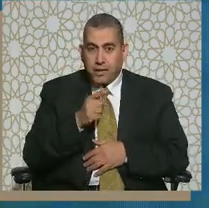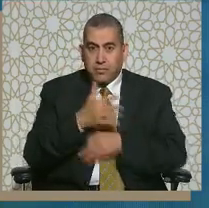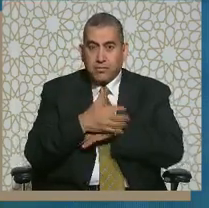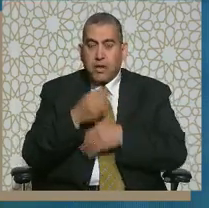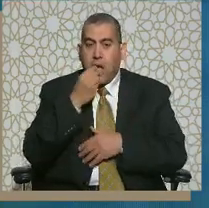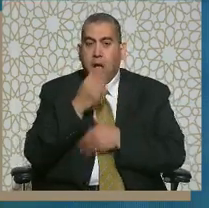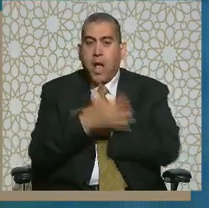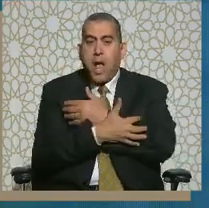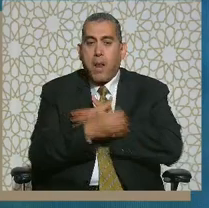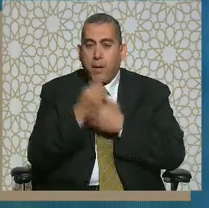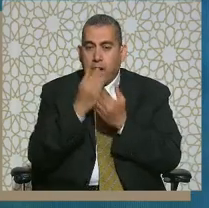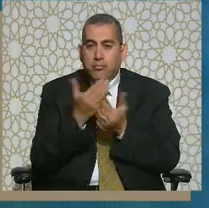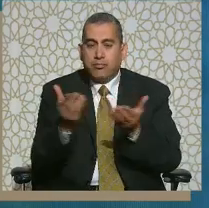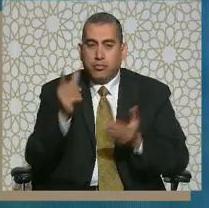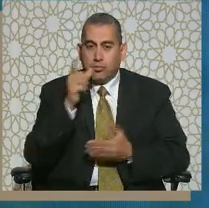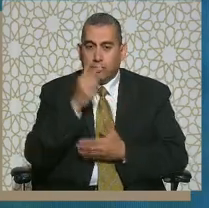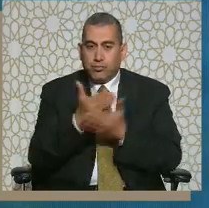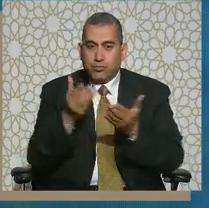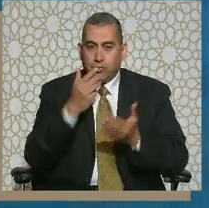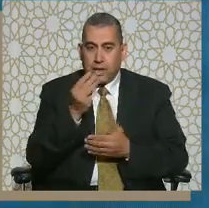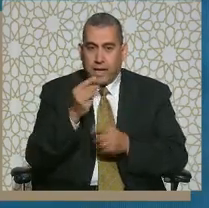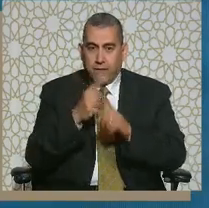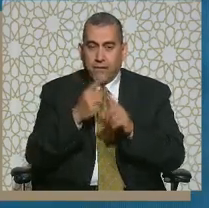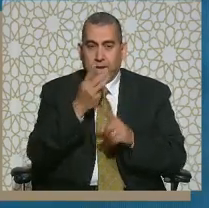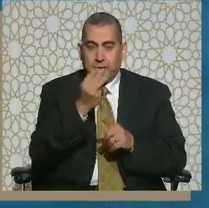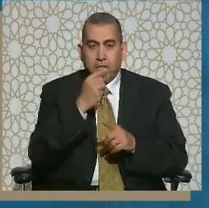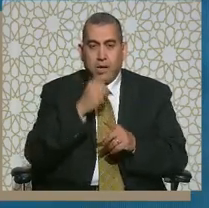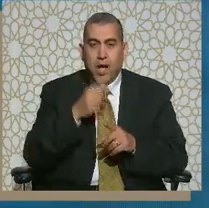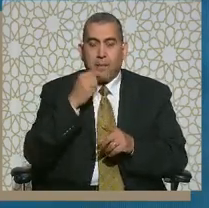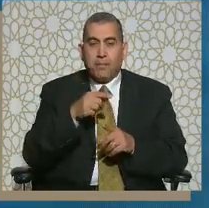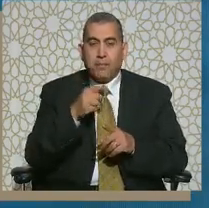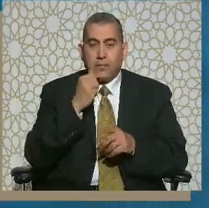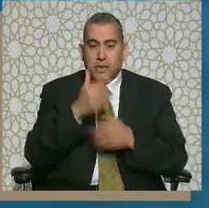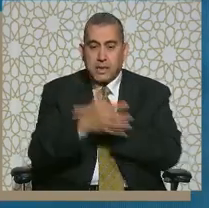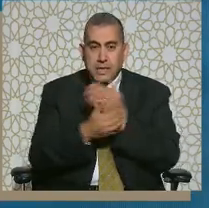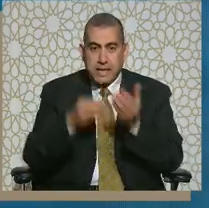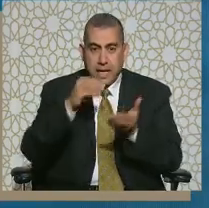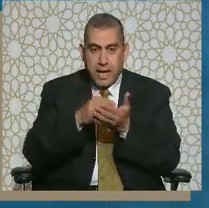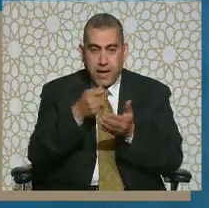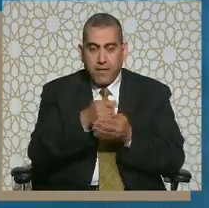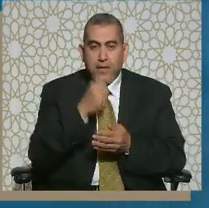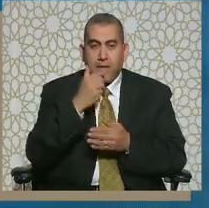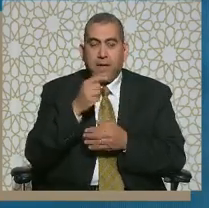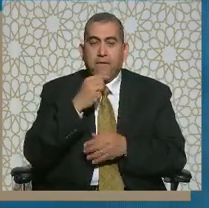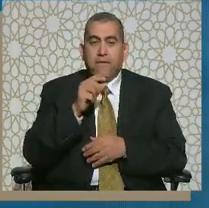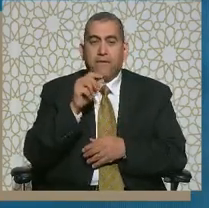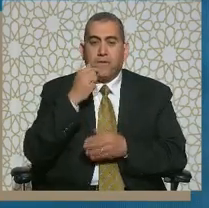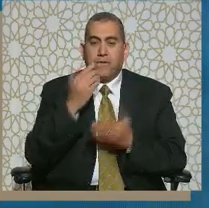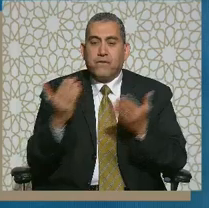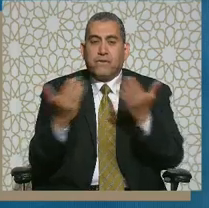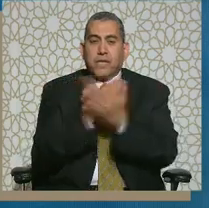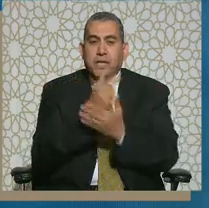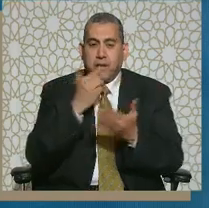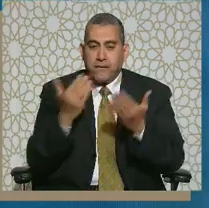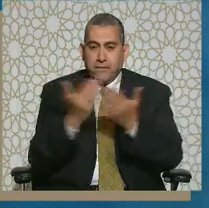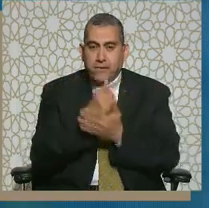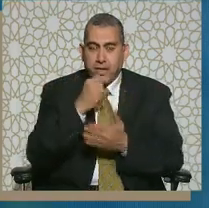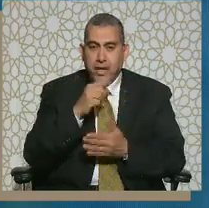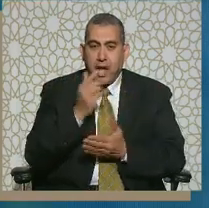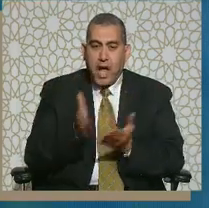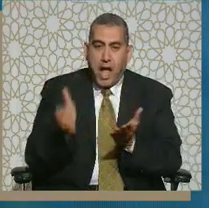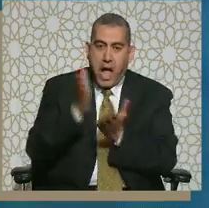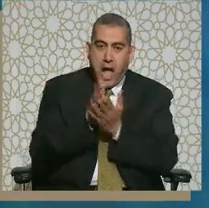مسكين ايوه ودي مش ذكاه ده فديه فديه بتستحق لل